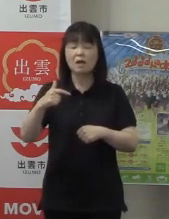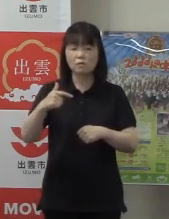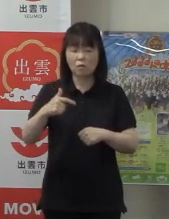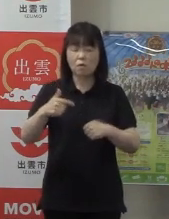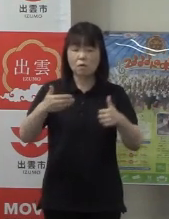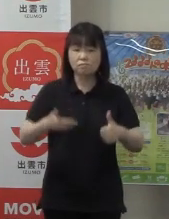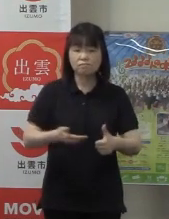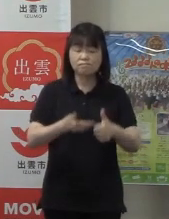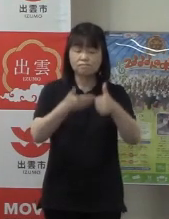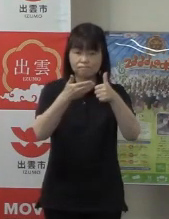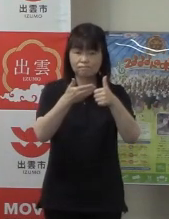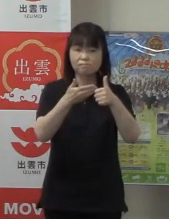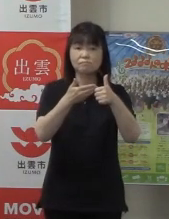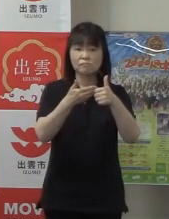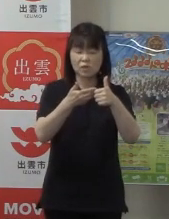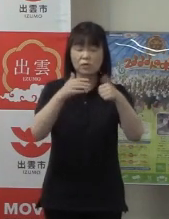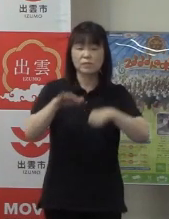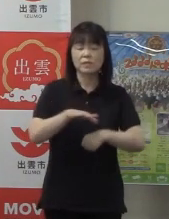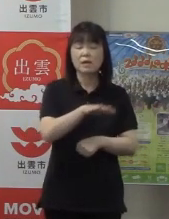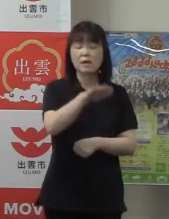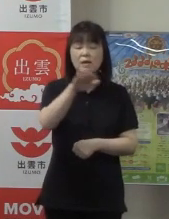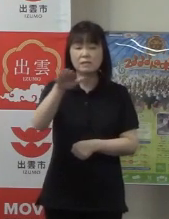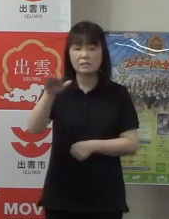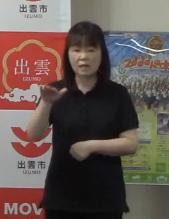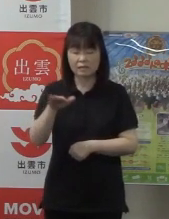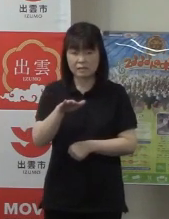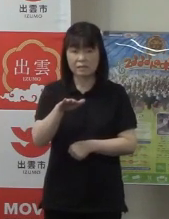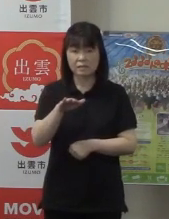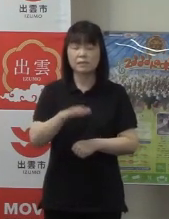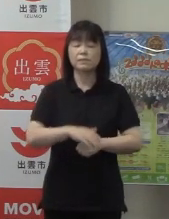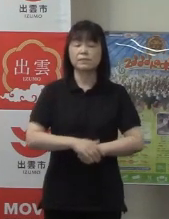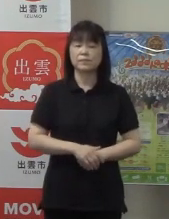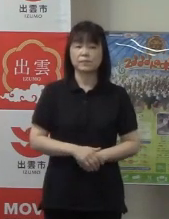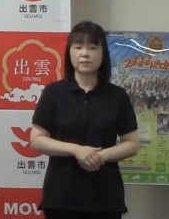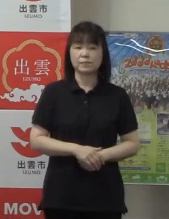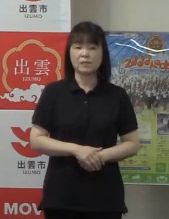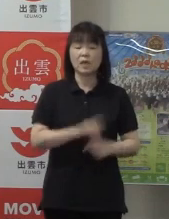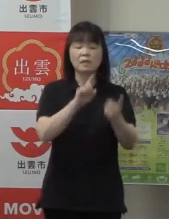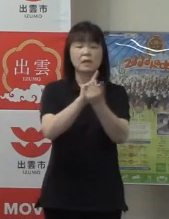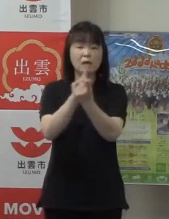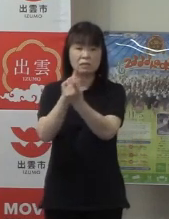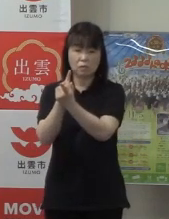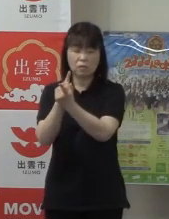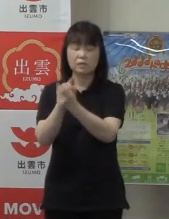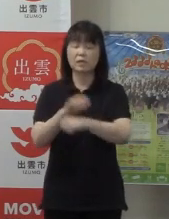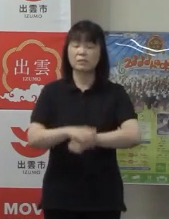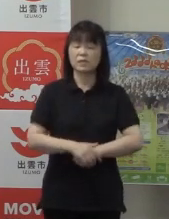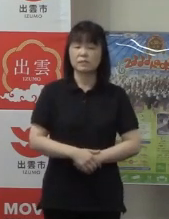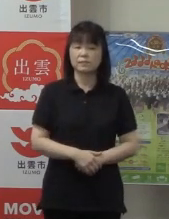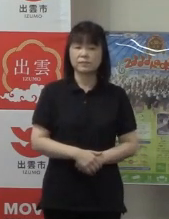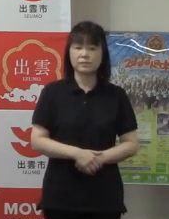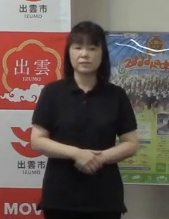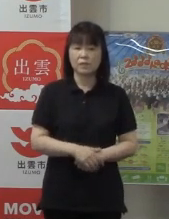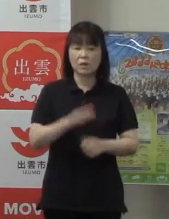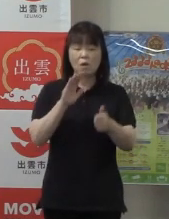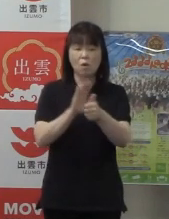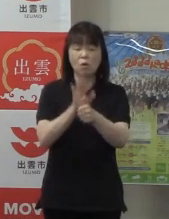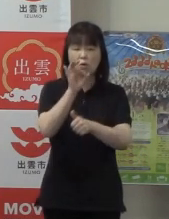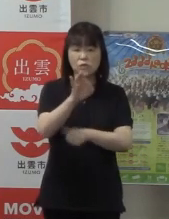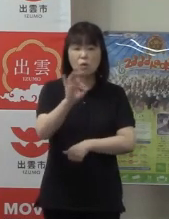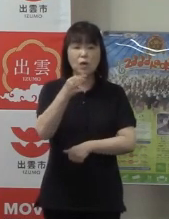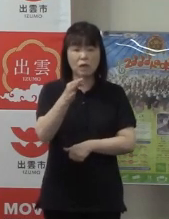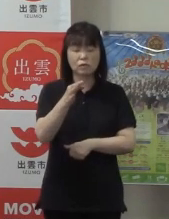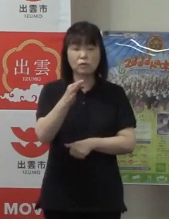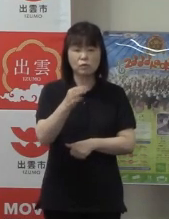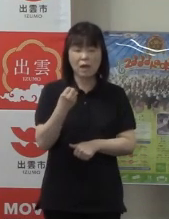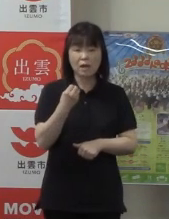卵鶏、鶏ですね、を使用している農家ということであります。補助額が令和3年10